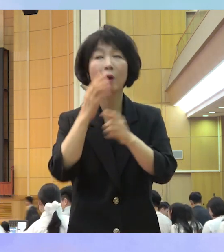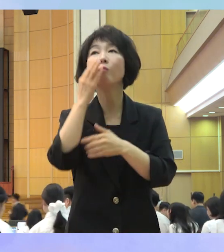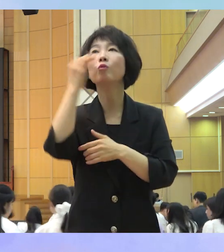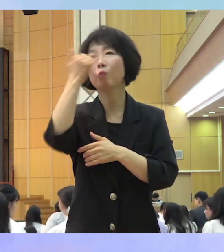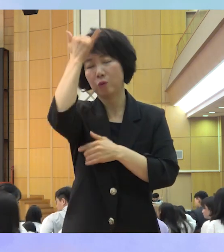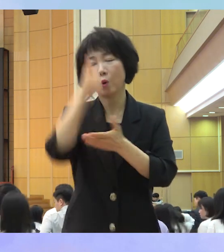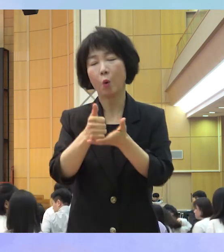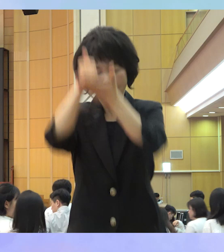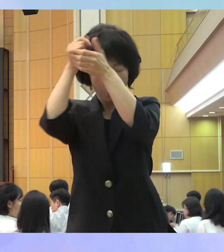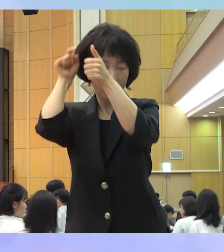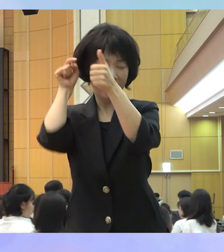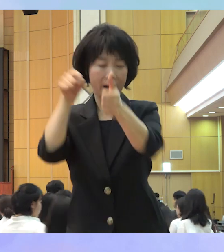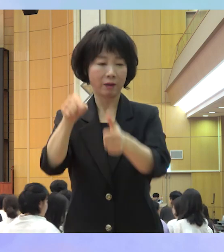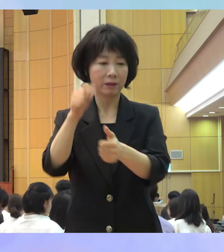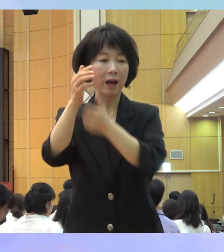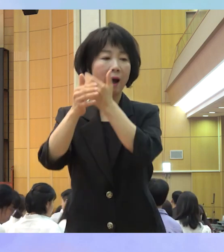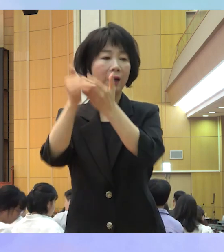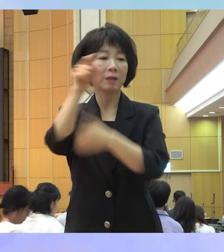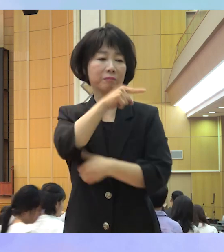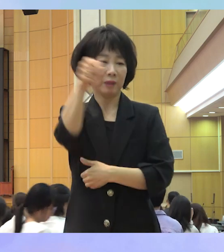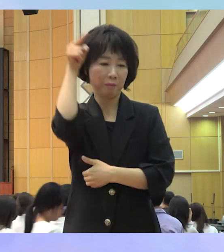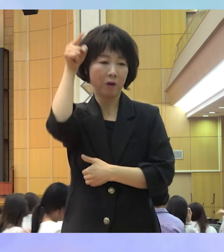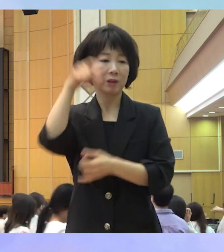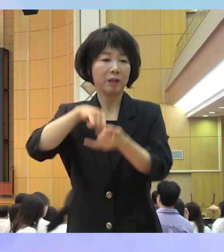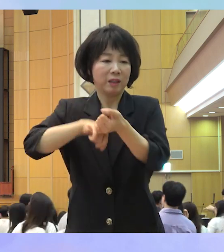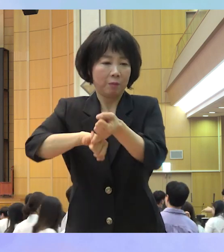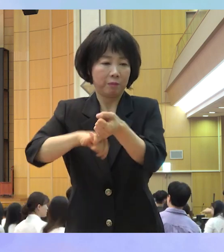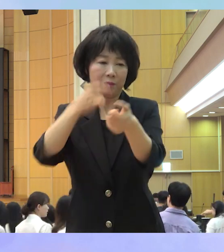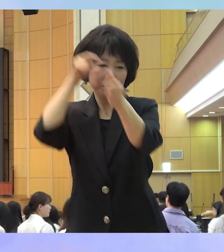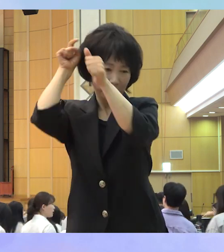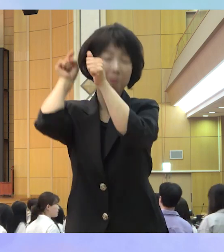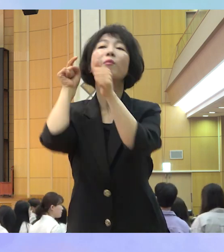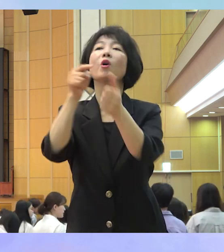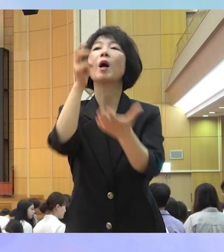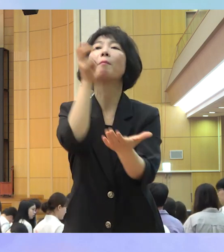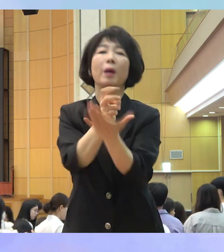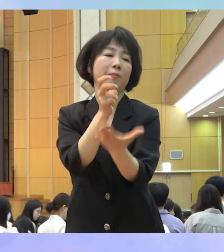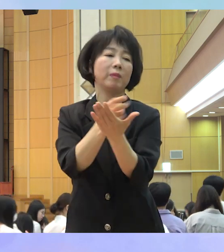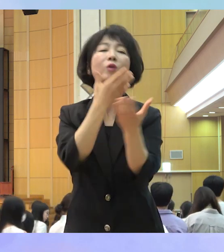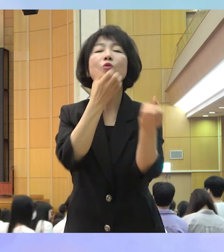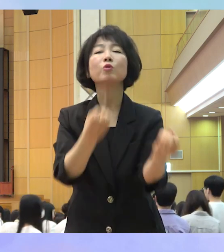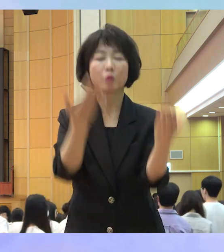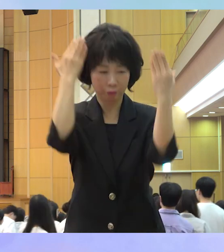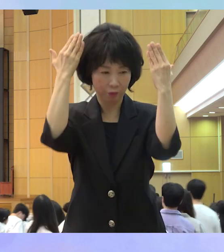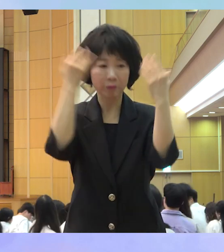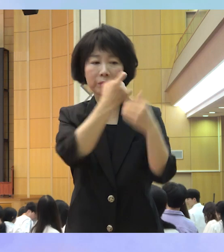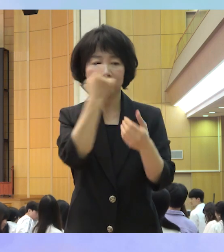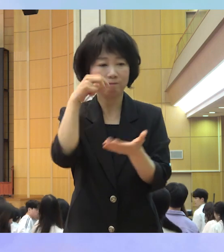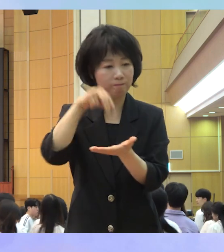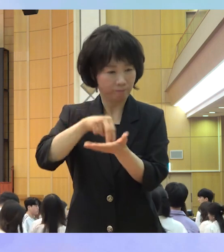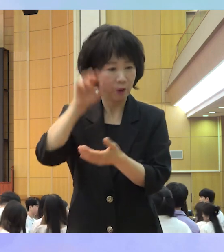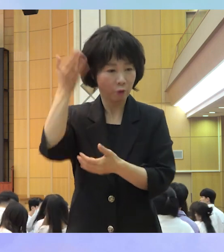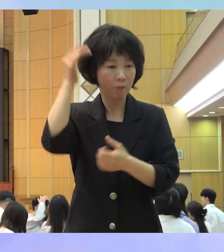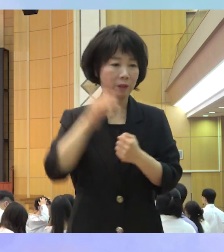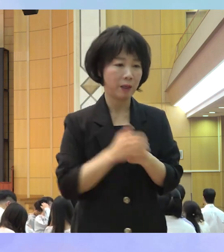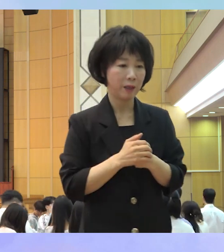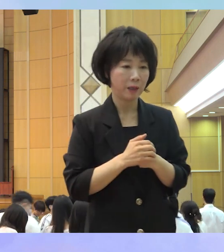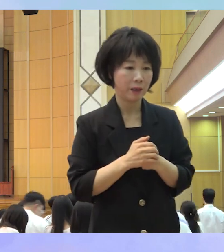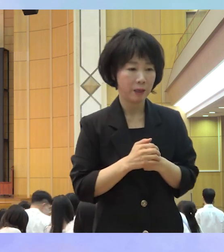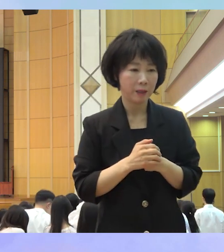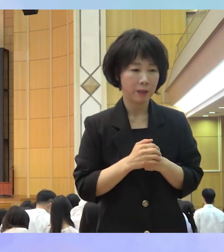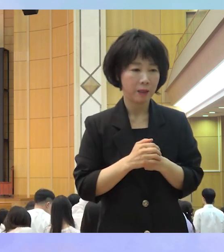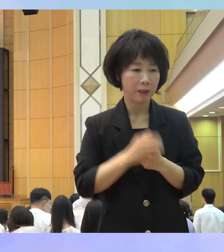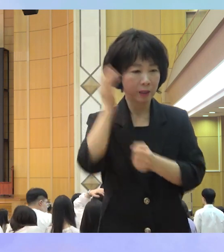부모를 공경하라, 이것은 약속 있는 첫 계명이고 축복의 보증이 되는 것입니다.